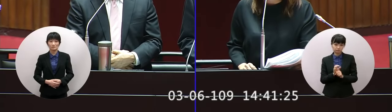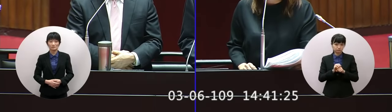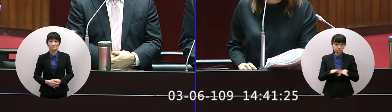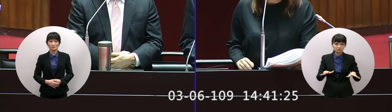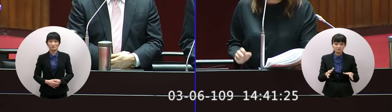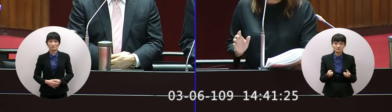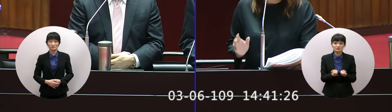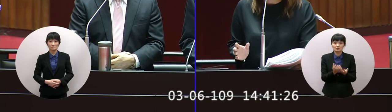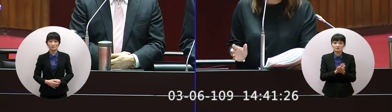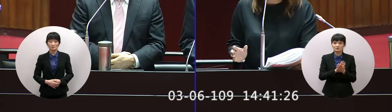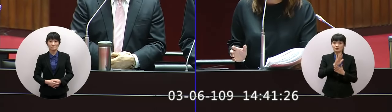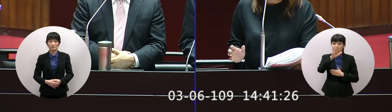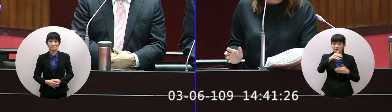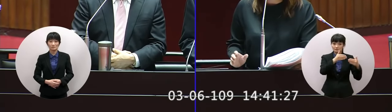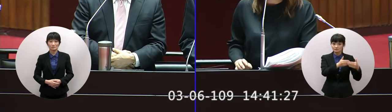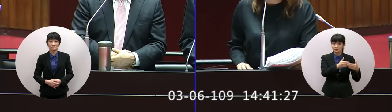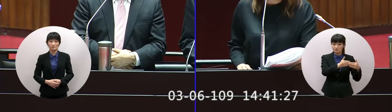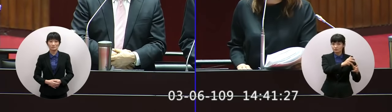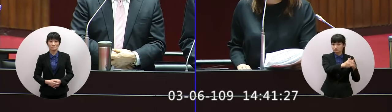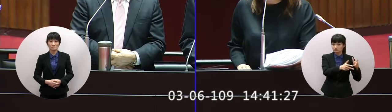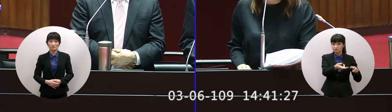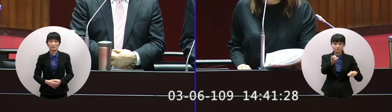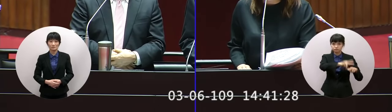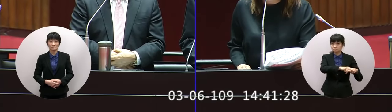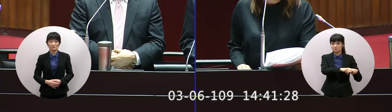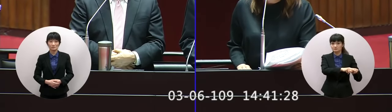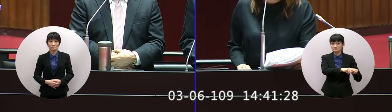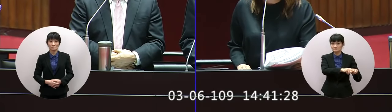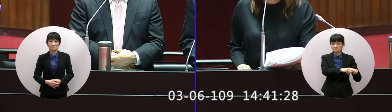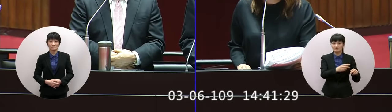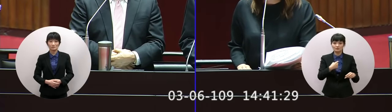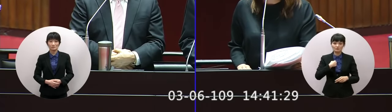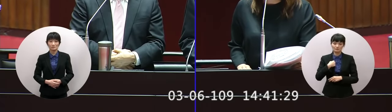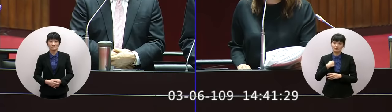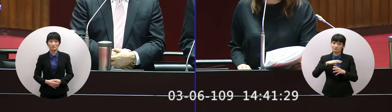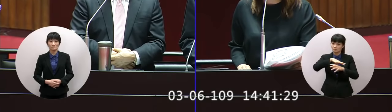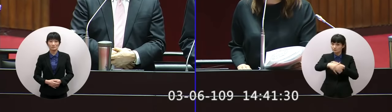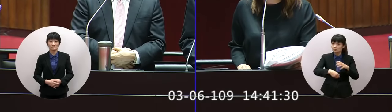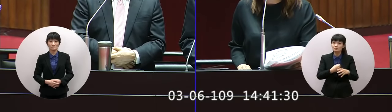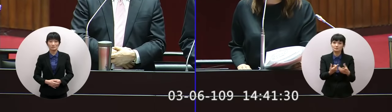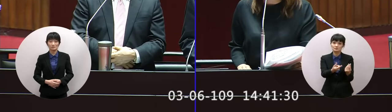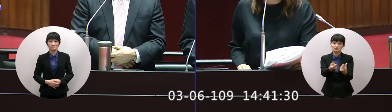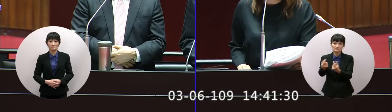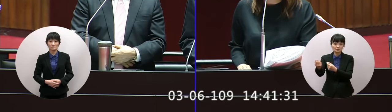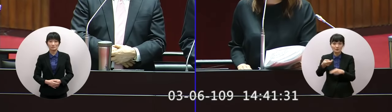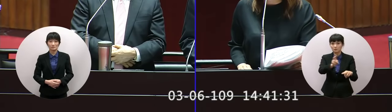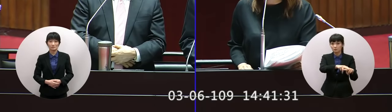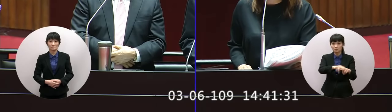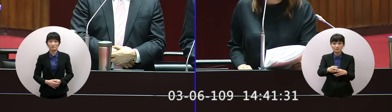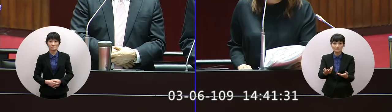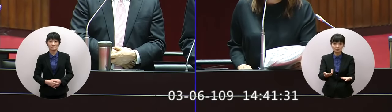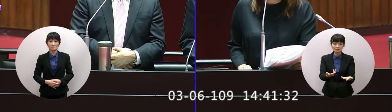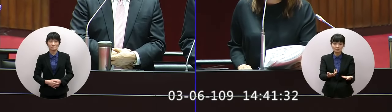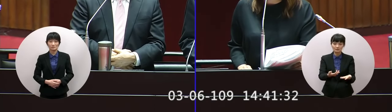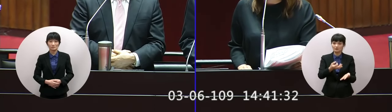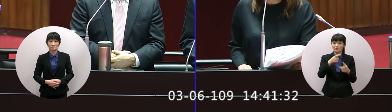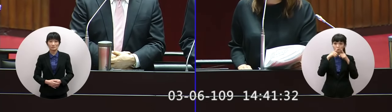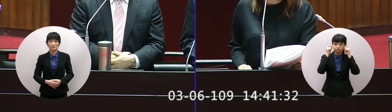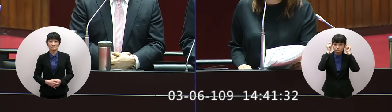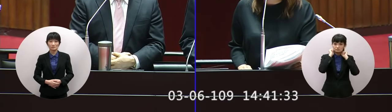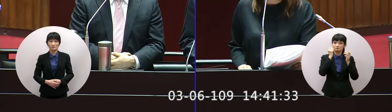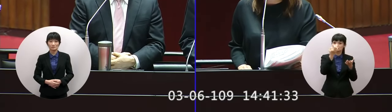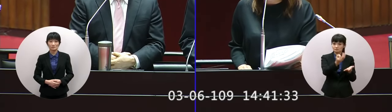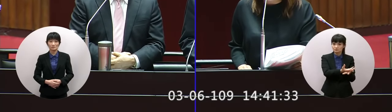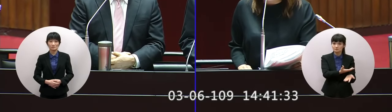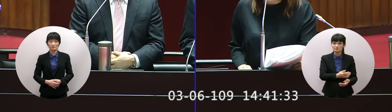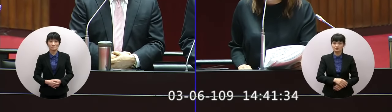都停工，我们全球也爆发了口罩荒，可是除了口罩以外，台湾真的没有其他的